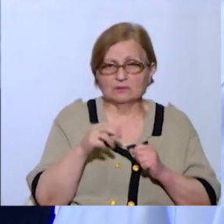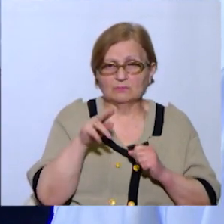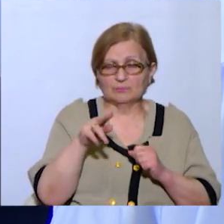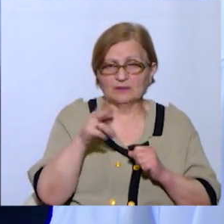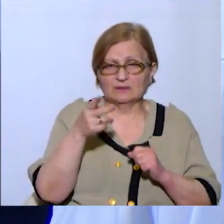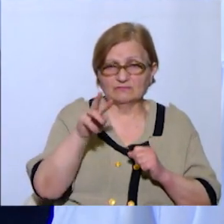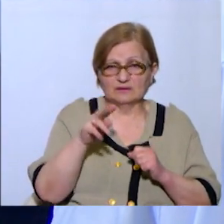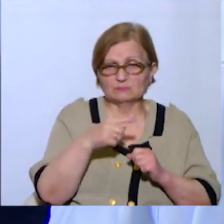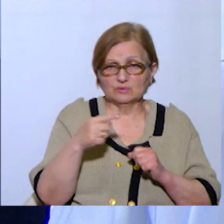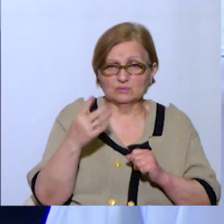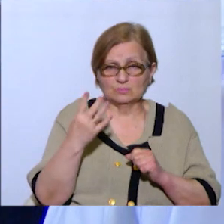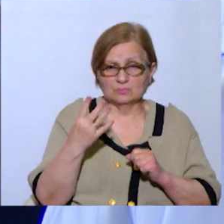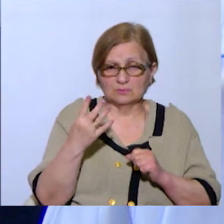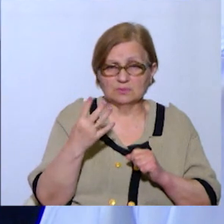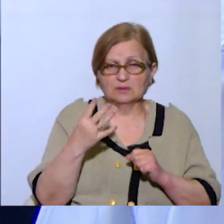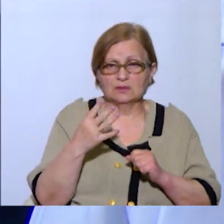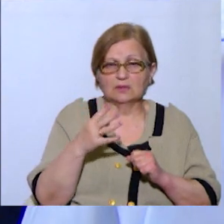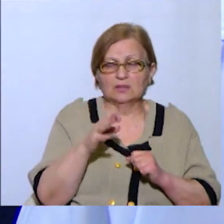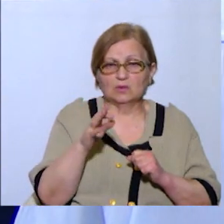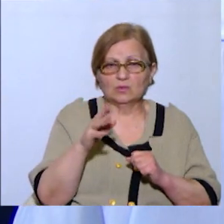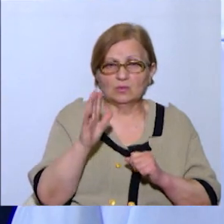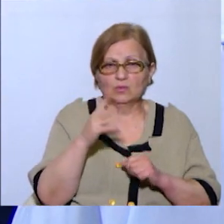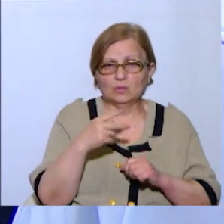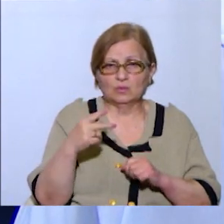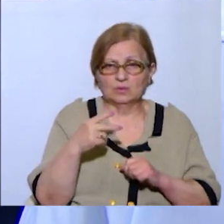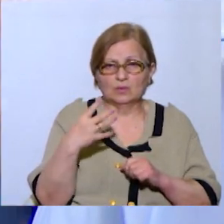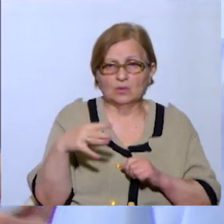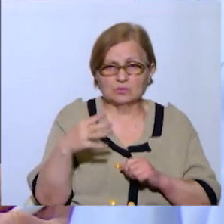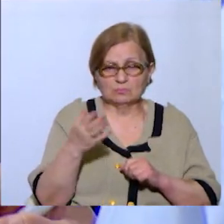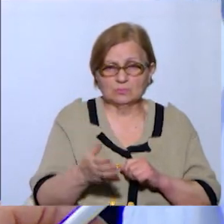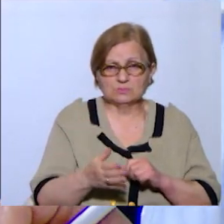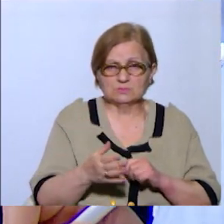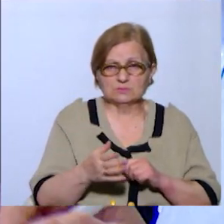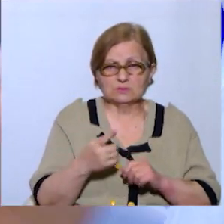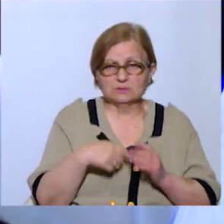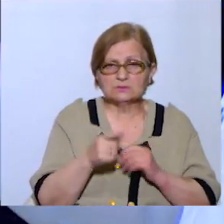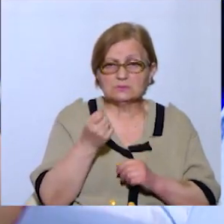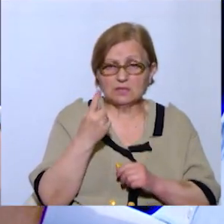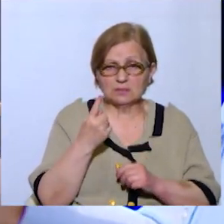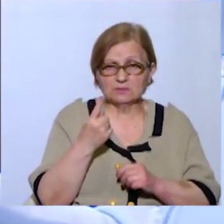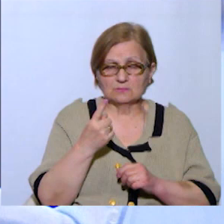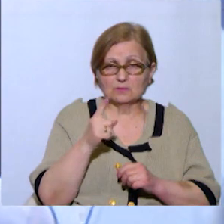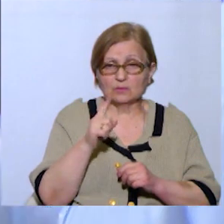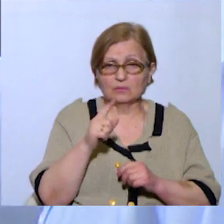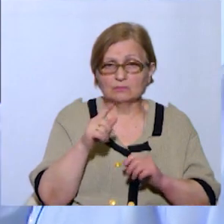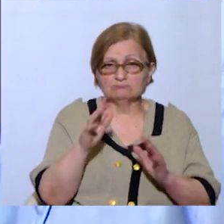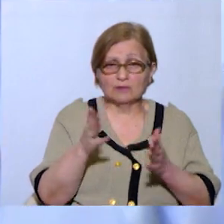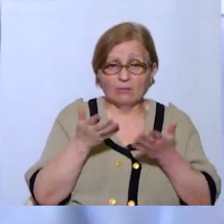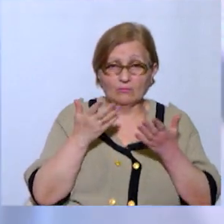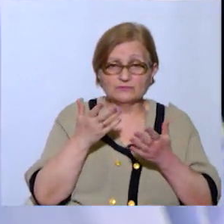p² -4 q უდრის 40, საიდანაც რომ გამოვსახოთ